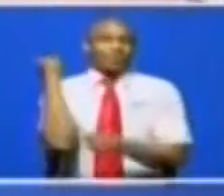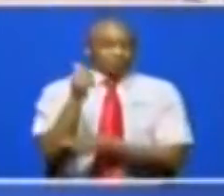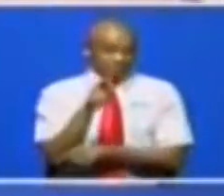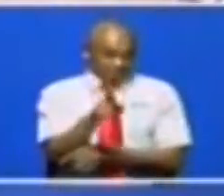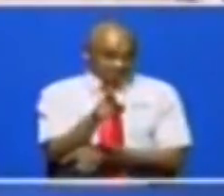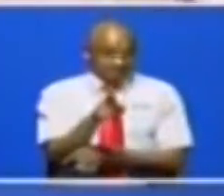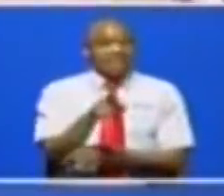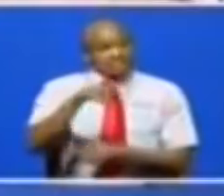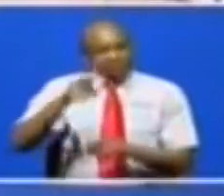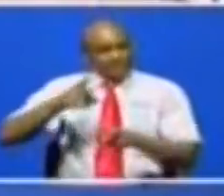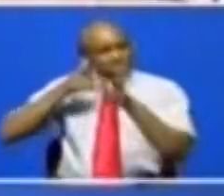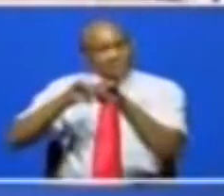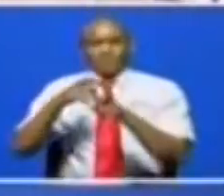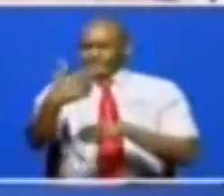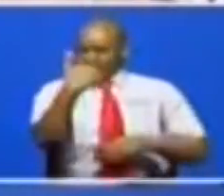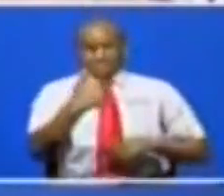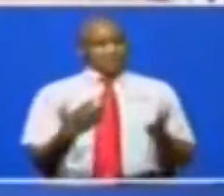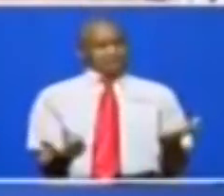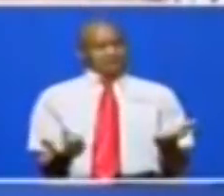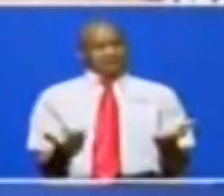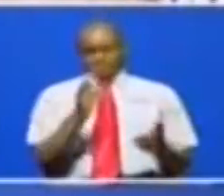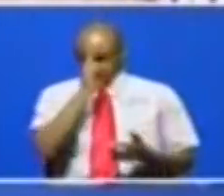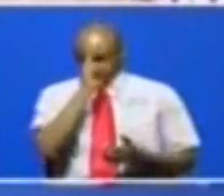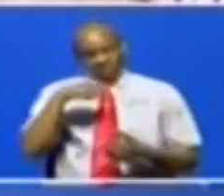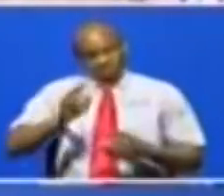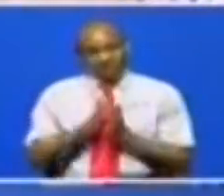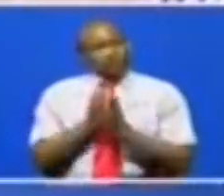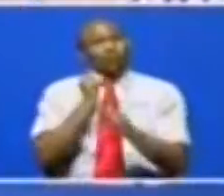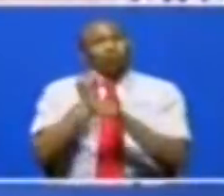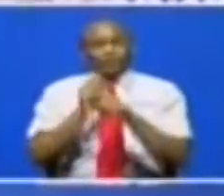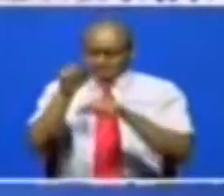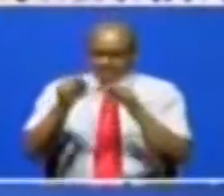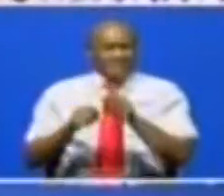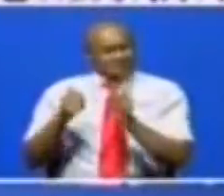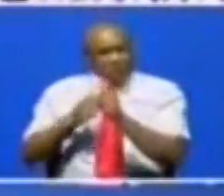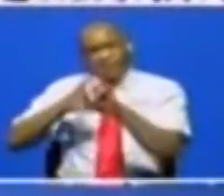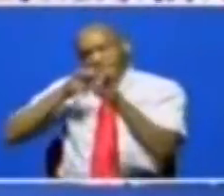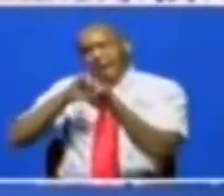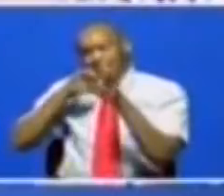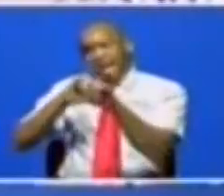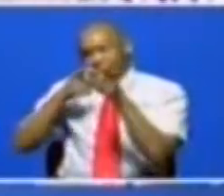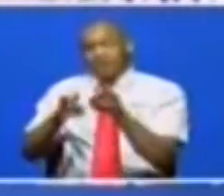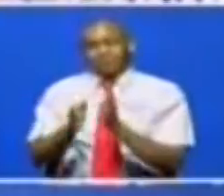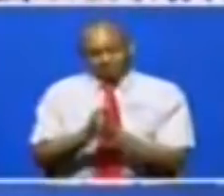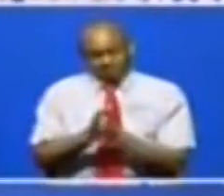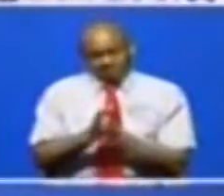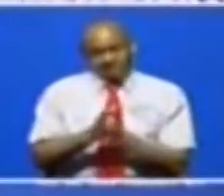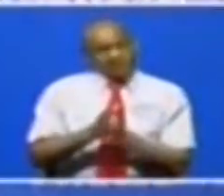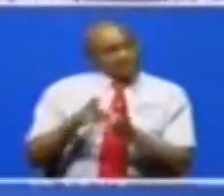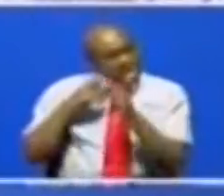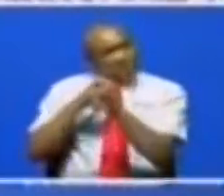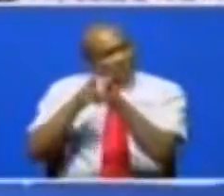stop and they fired back at our officers. So our officers in the ensued exchange arm was